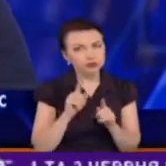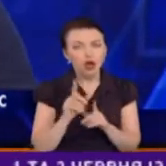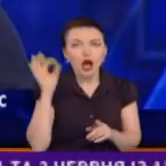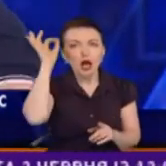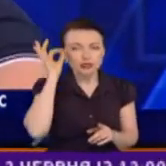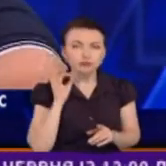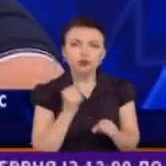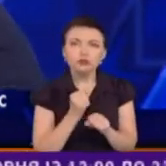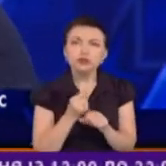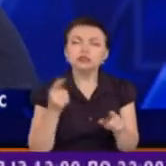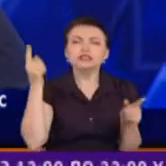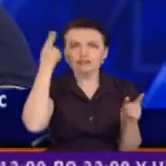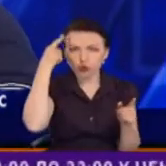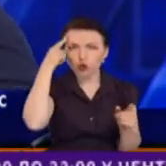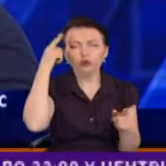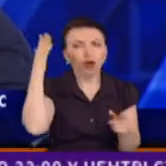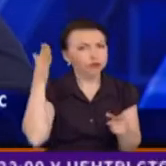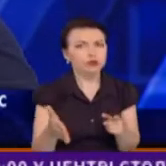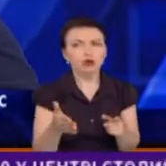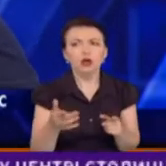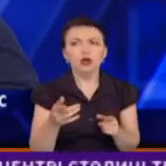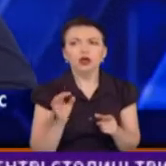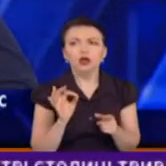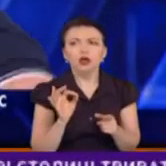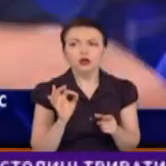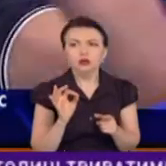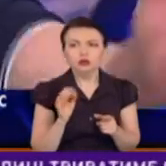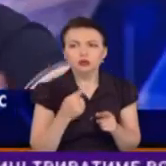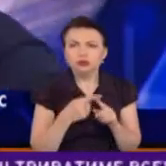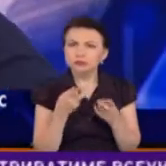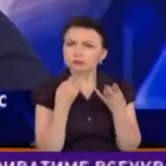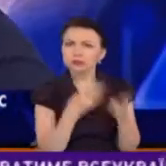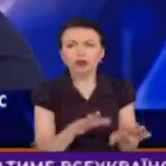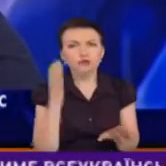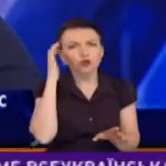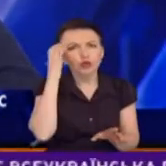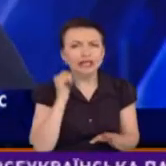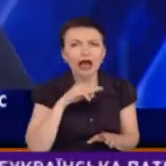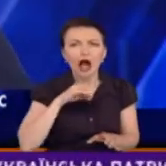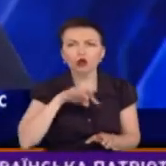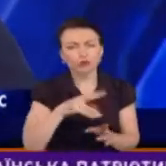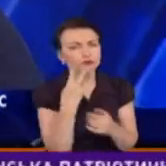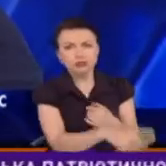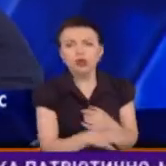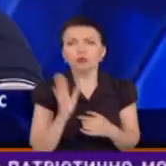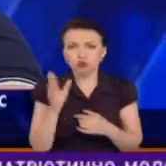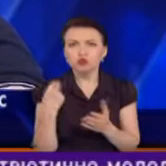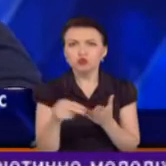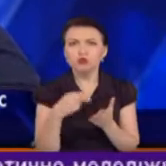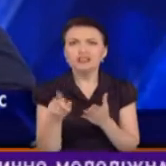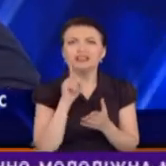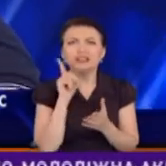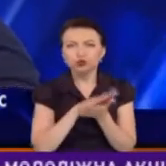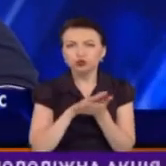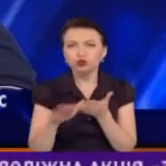німці робили це свідомо. Вони казали, ми для того, щоб втікти від вугілля і від атомної, ми будемо купувати. Зараз ціна